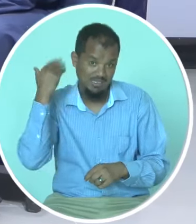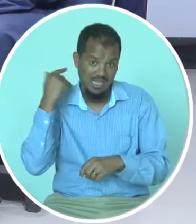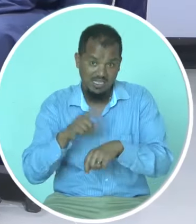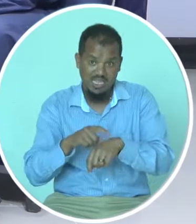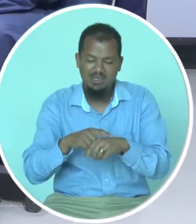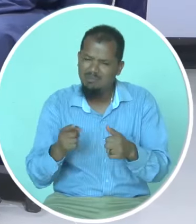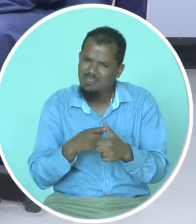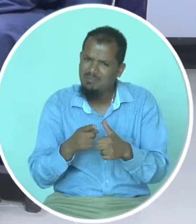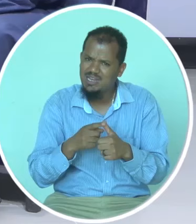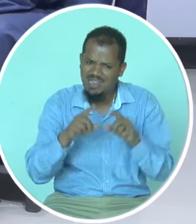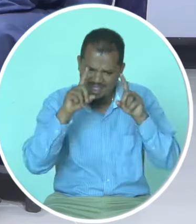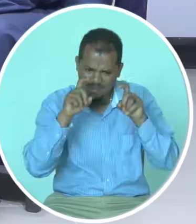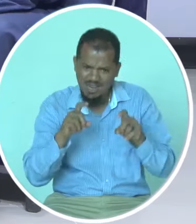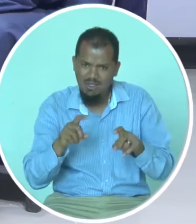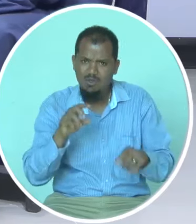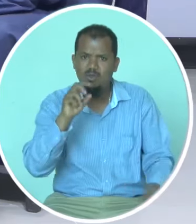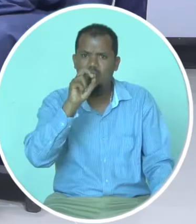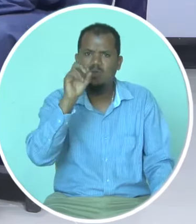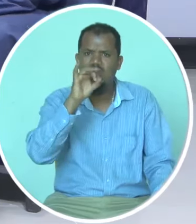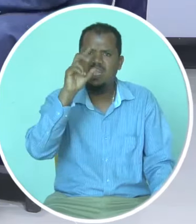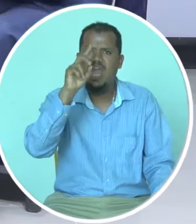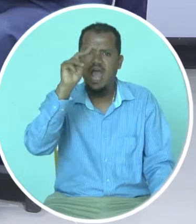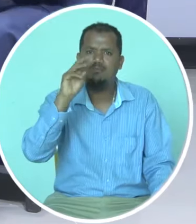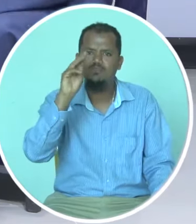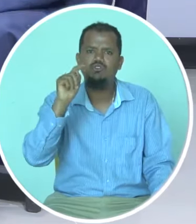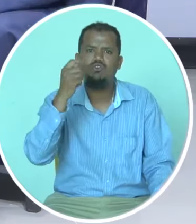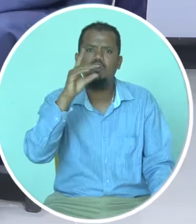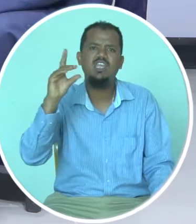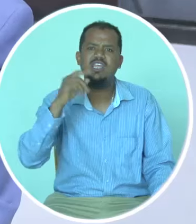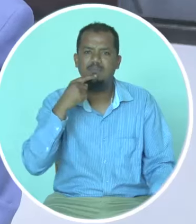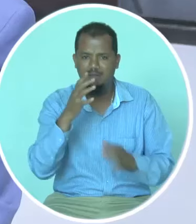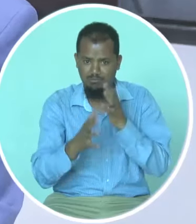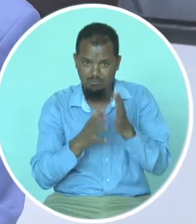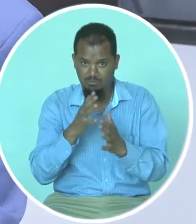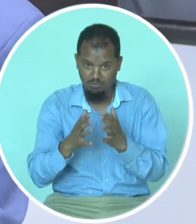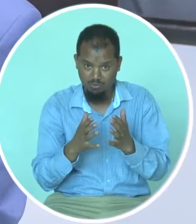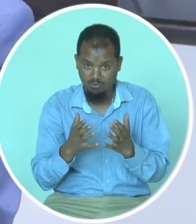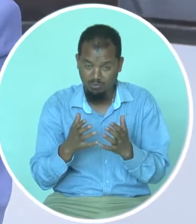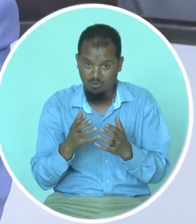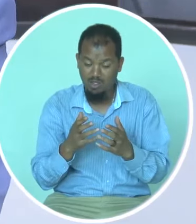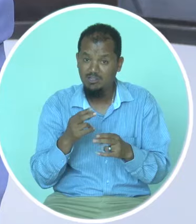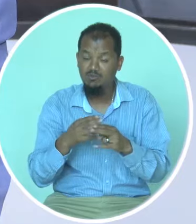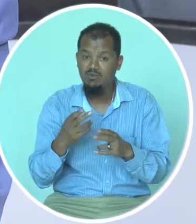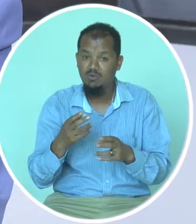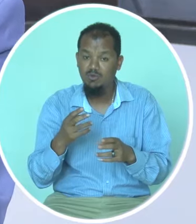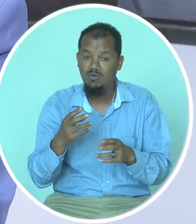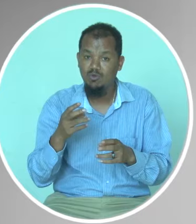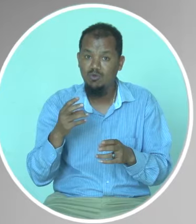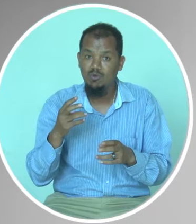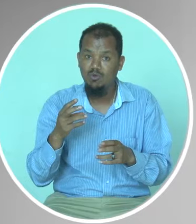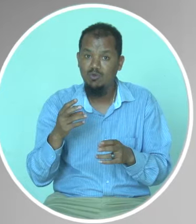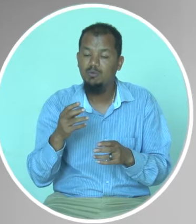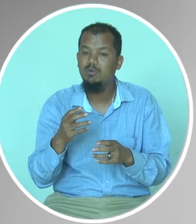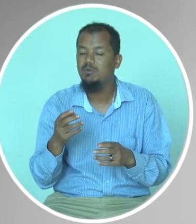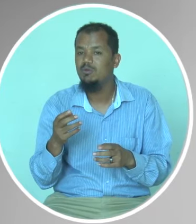ጊዜ መጀመሪያው ተመራማሪ ዊሊያም ስቶኪ ይባላል ምልክት ቋንቋ ስሙ እንዶ ይሄ ነው ለምን ተባለ